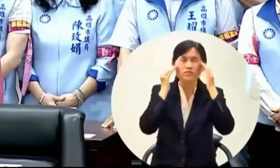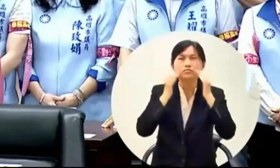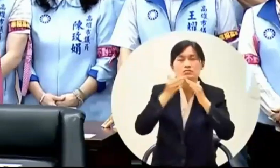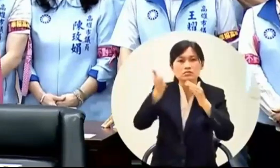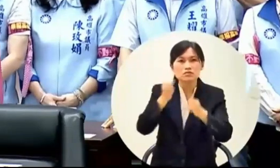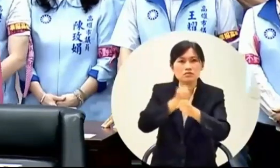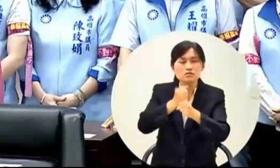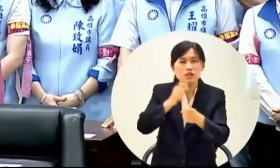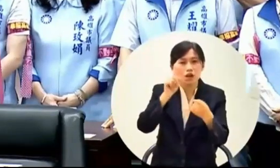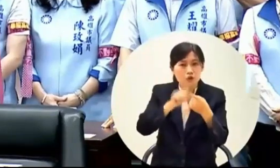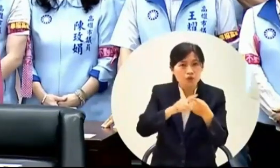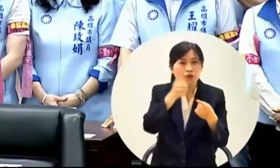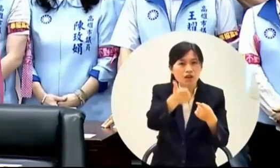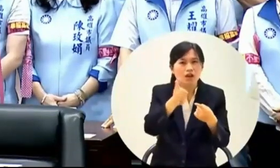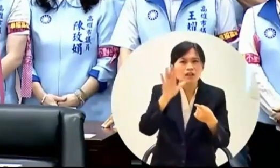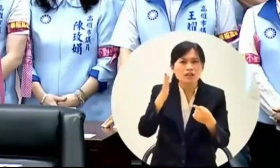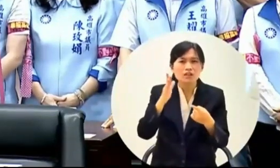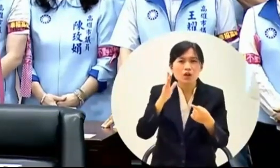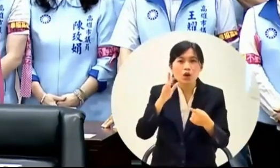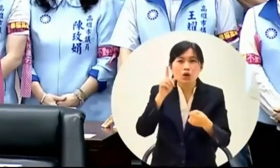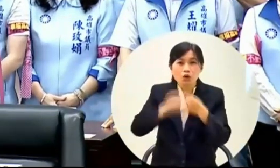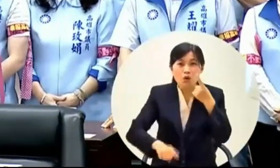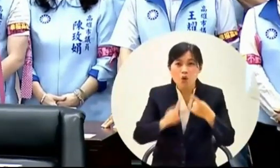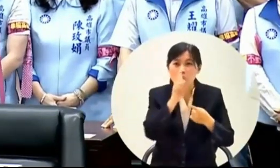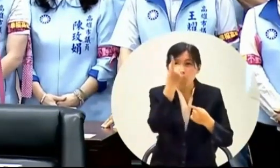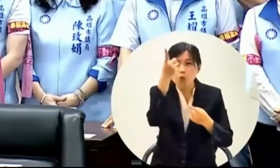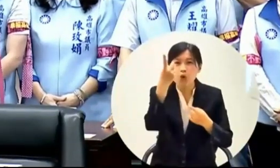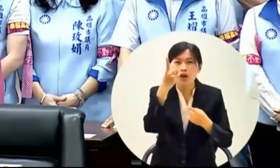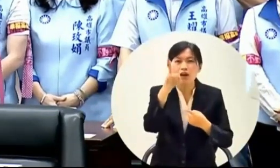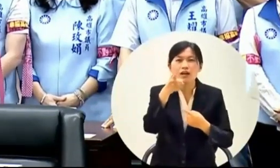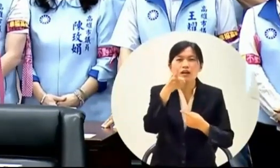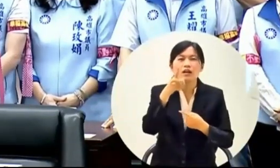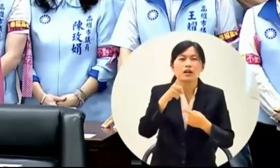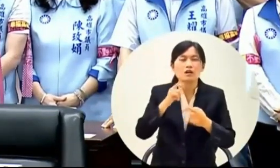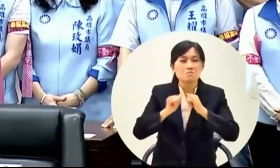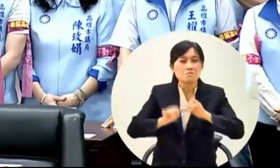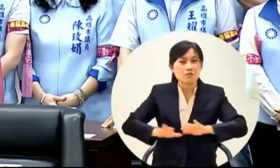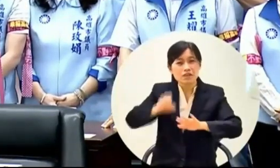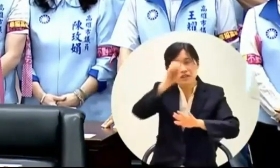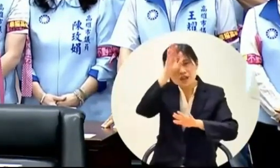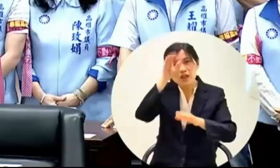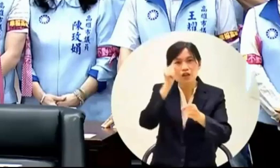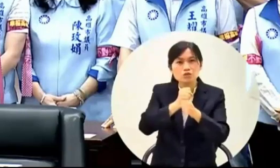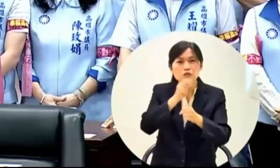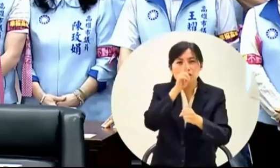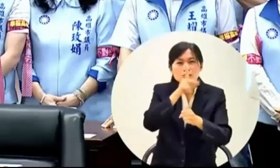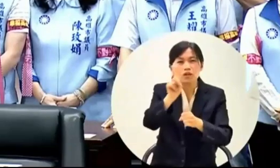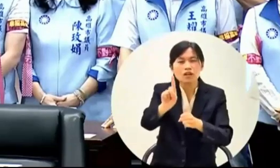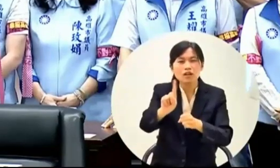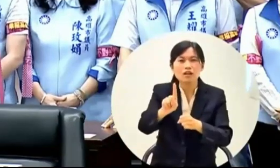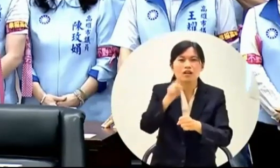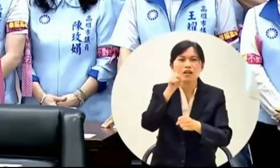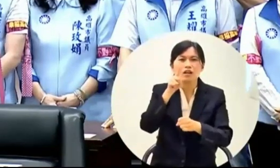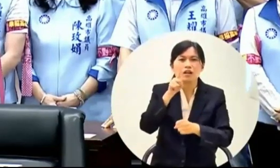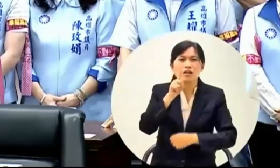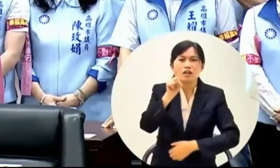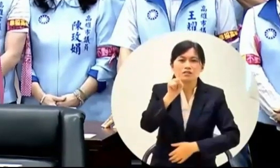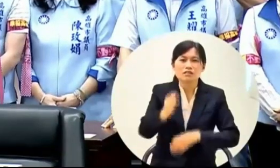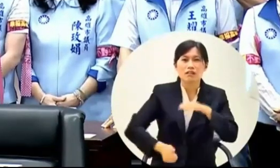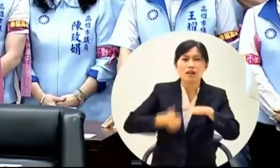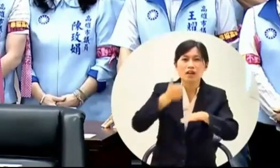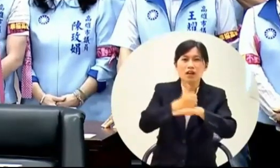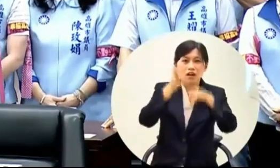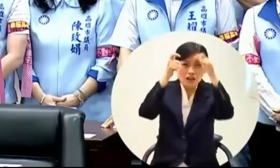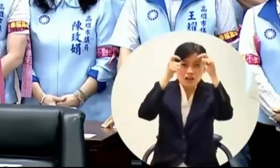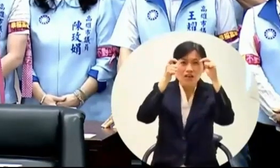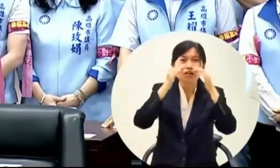对，你只做错了 一件事情，对民进党来说就是做错了一件事情，就是你当选的高雄市市长。